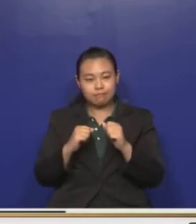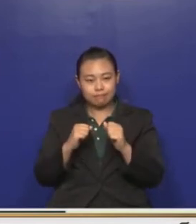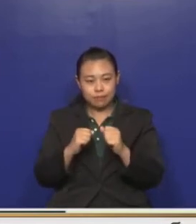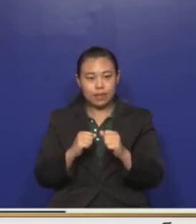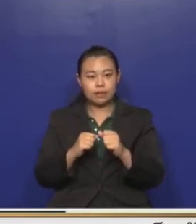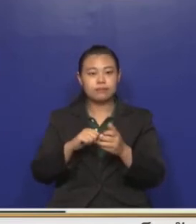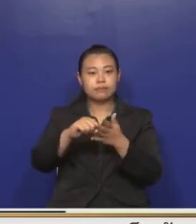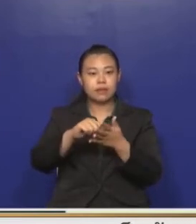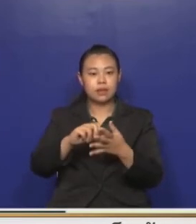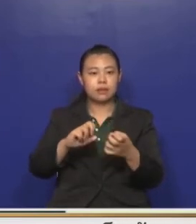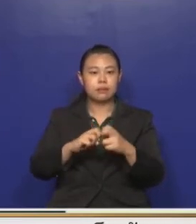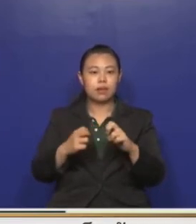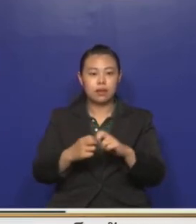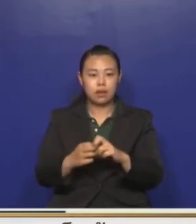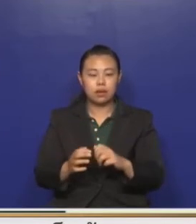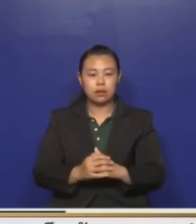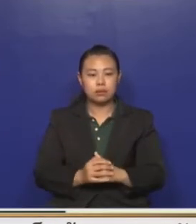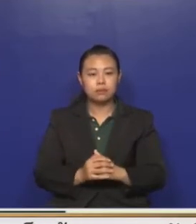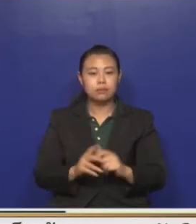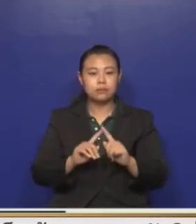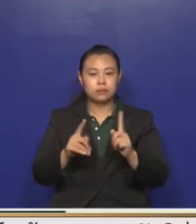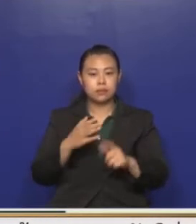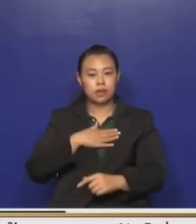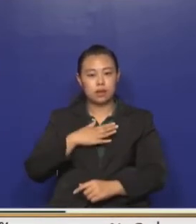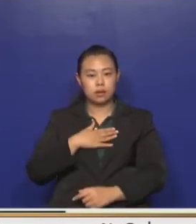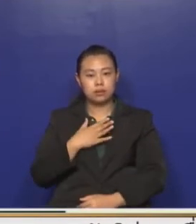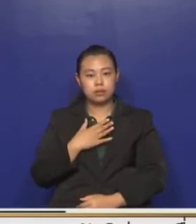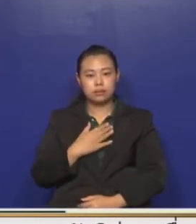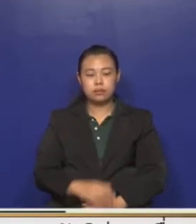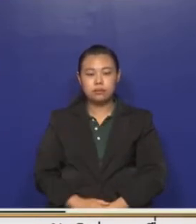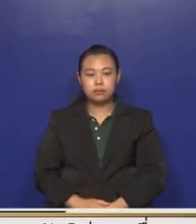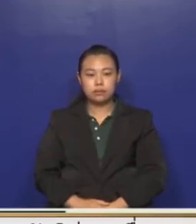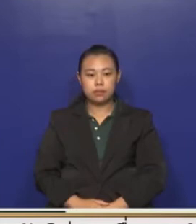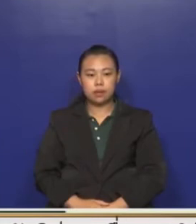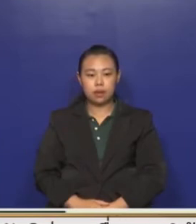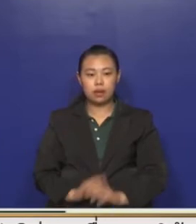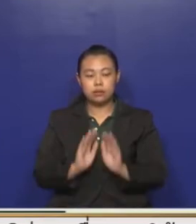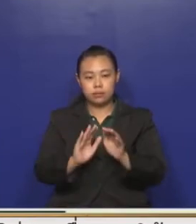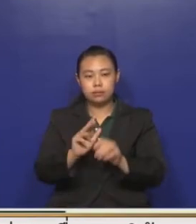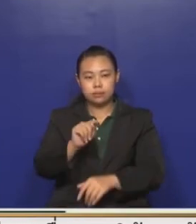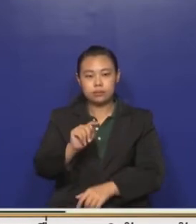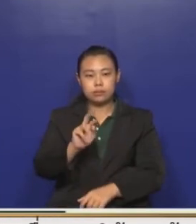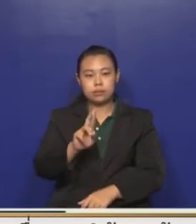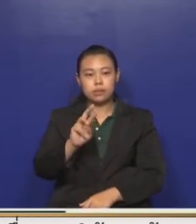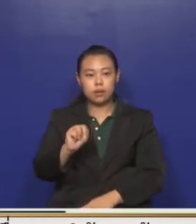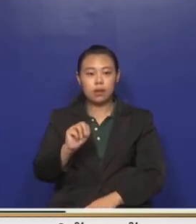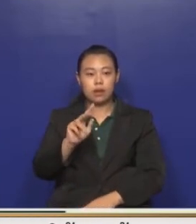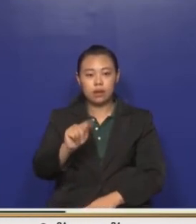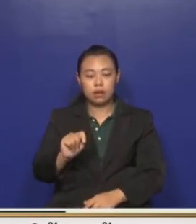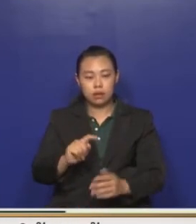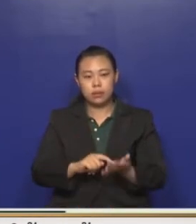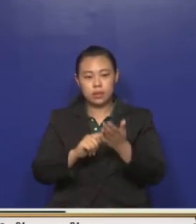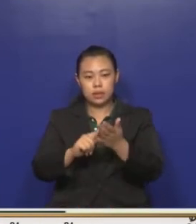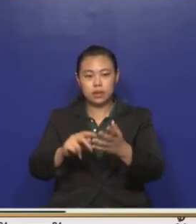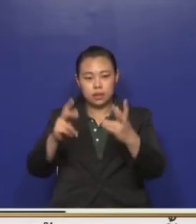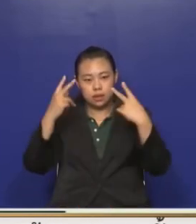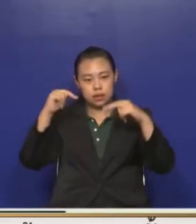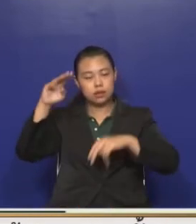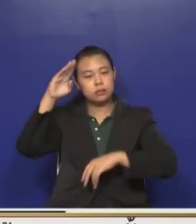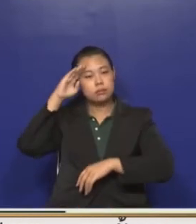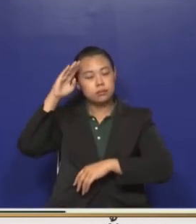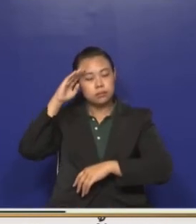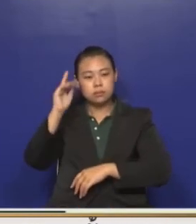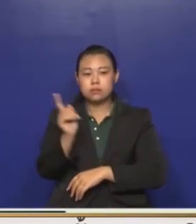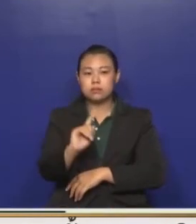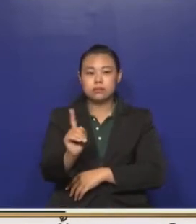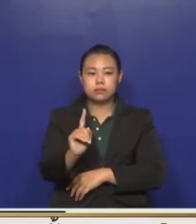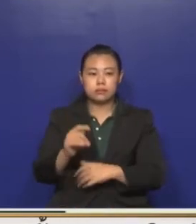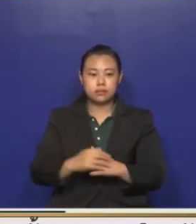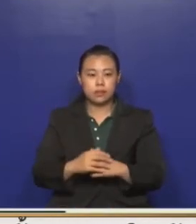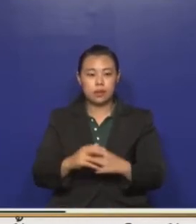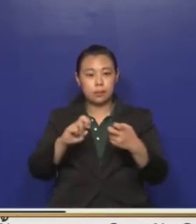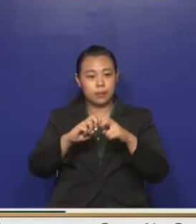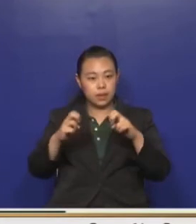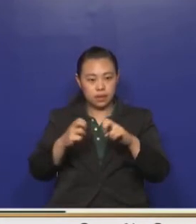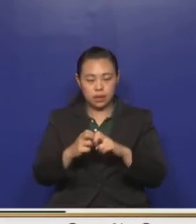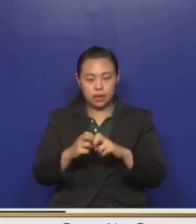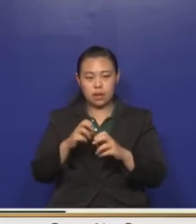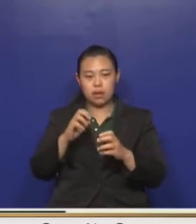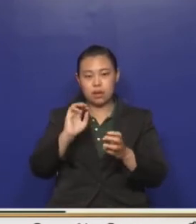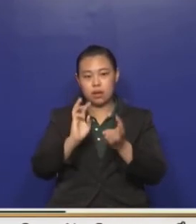ก